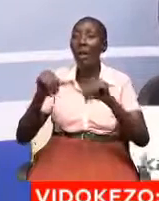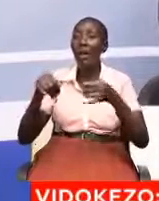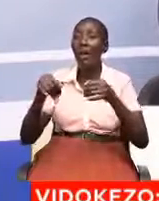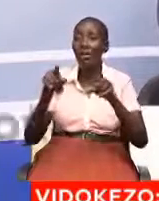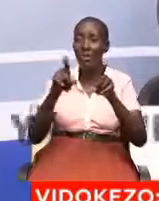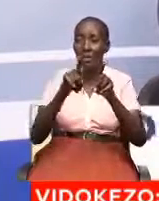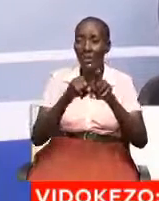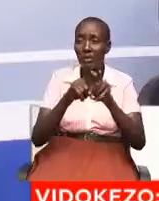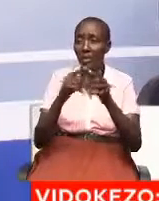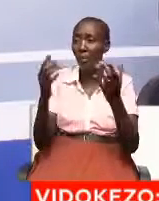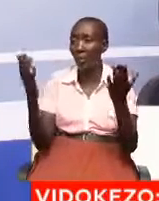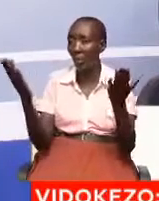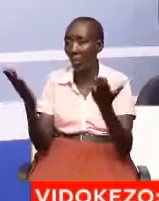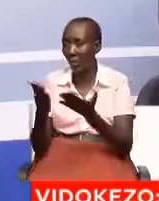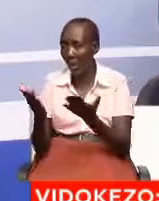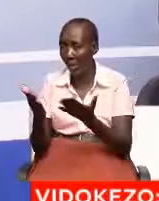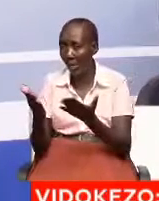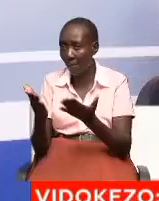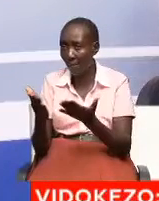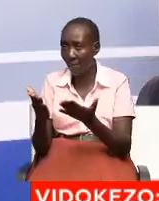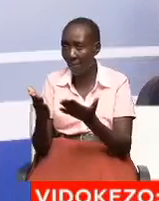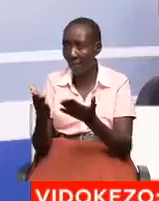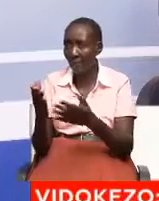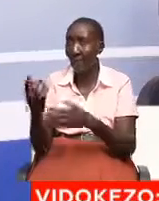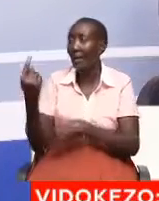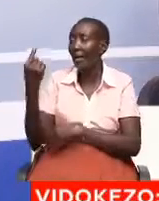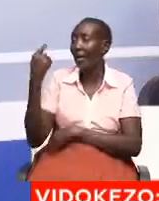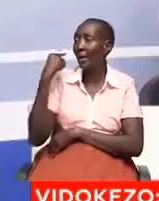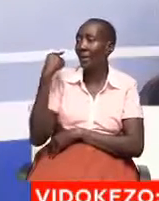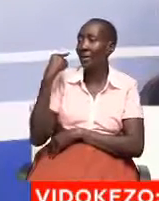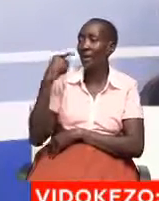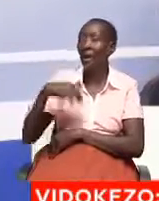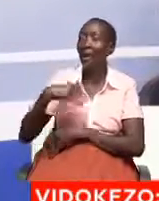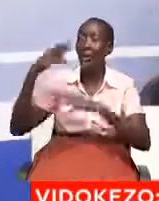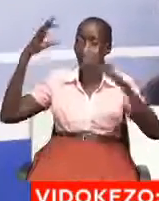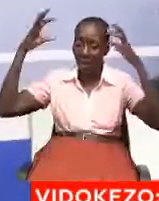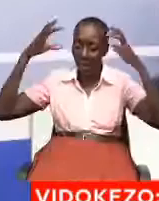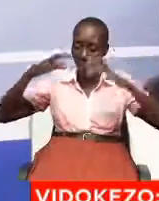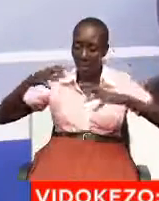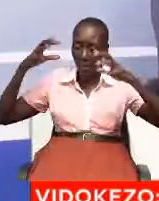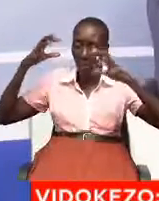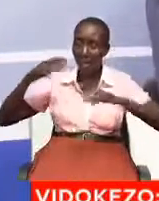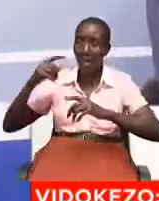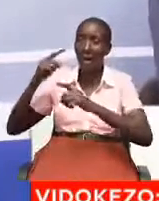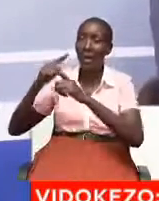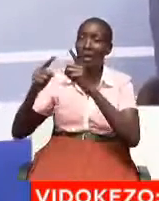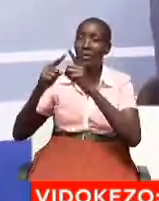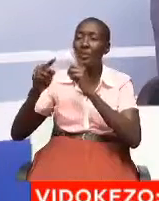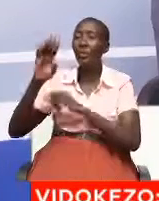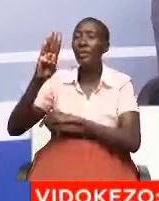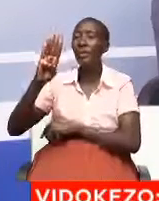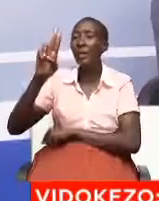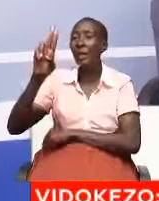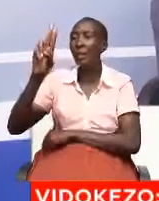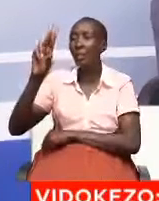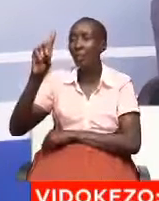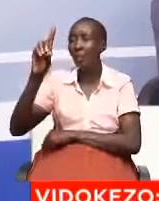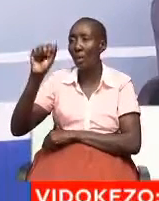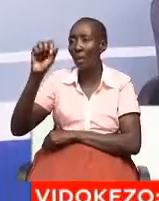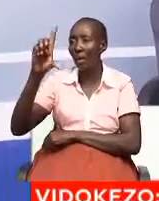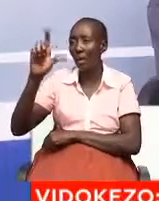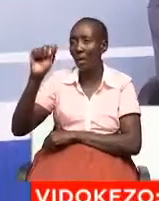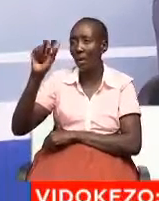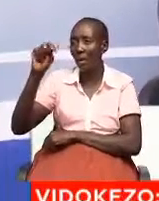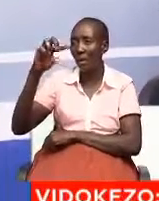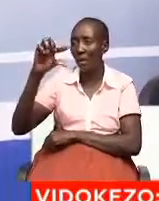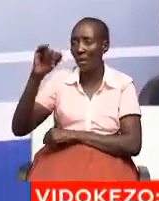Taarifa sawia na hiyo ilikuwa imegonga katika vichwa vya habari hiyo siku ya jana kufuatia mvua kubwa ambayo ilikuwa imeshuhudiwa katika maeneo ya Budalangi. Tukiachana hayo kutoka kaunti ya